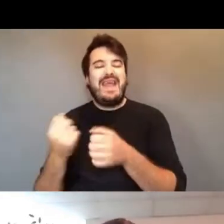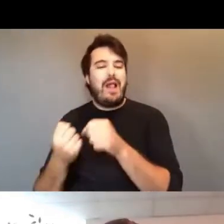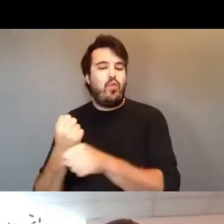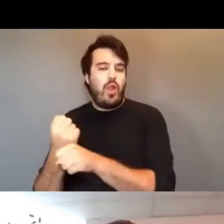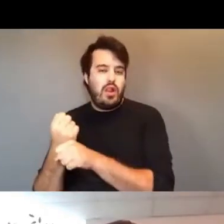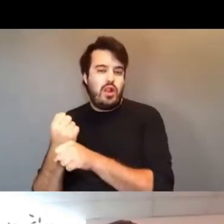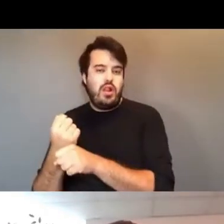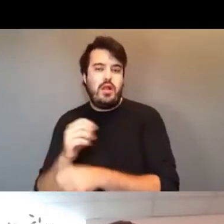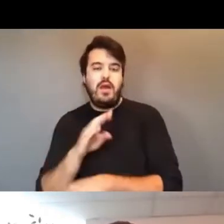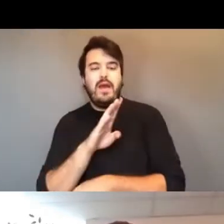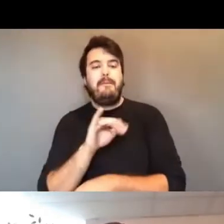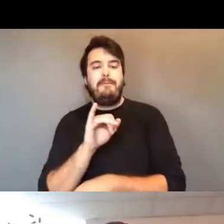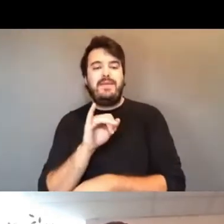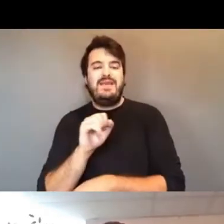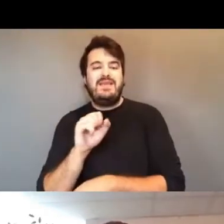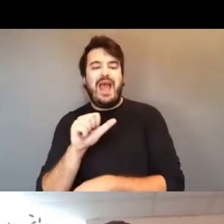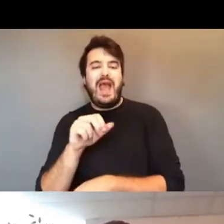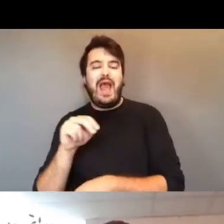bisannuelle,